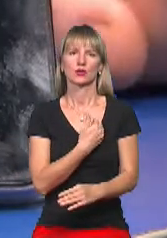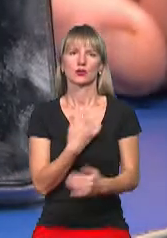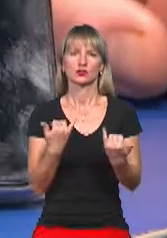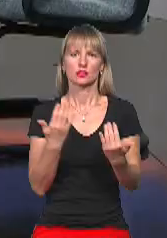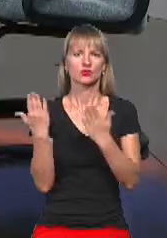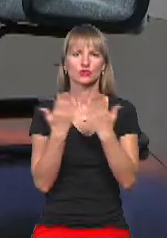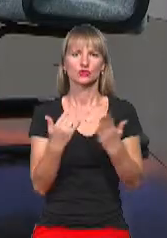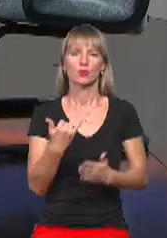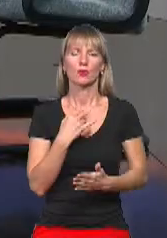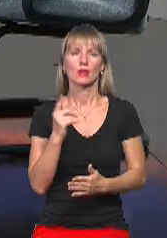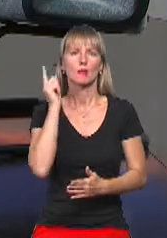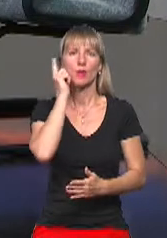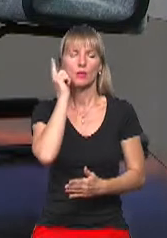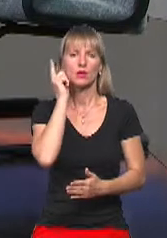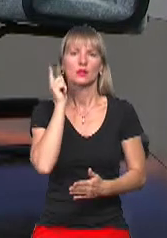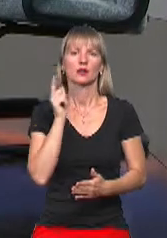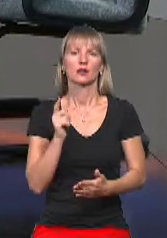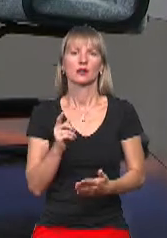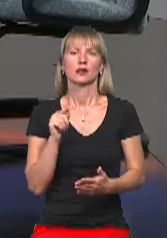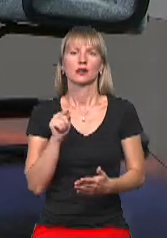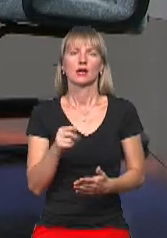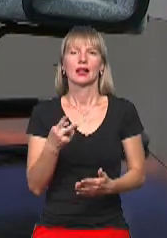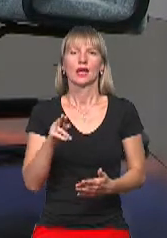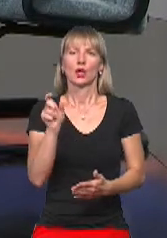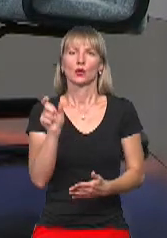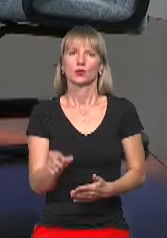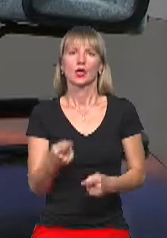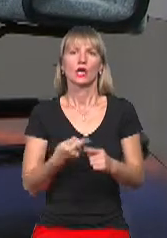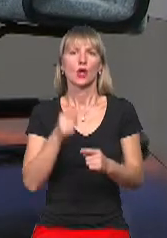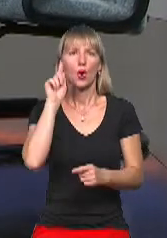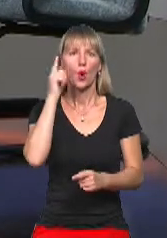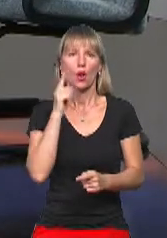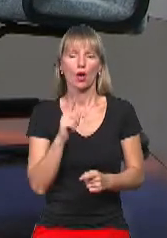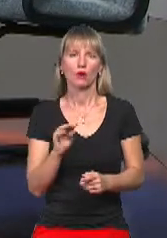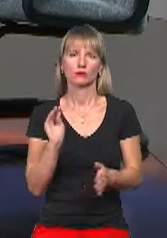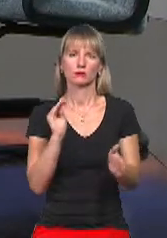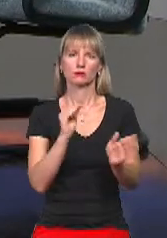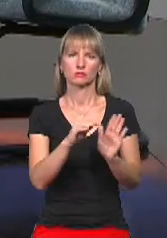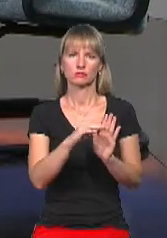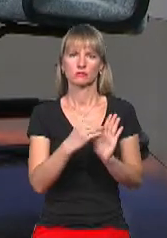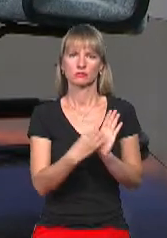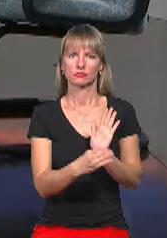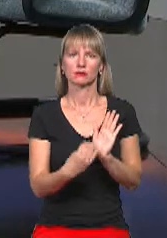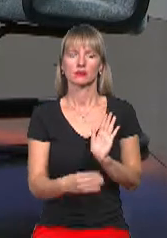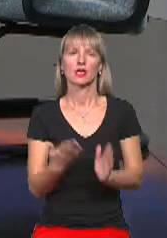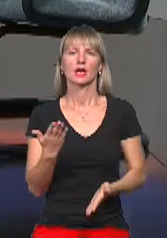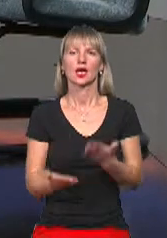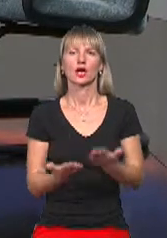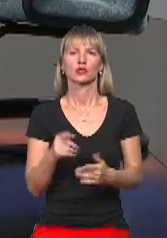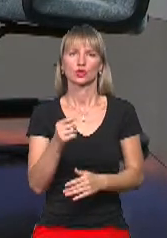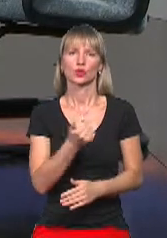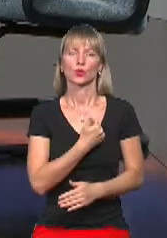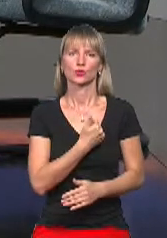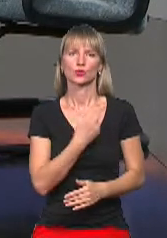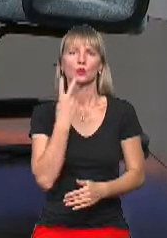зачитати, в мене на мобільному телефоні, тобто для людини це кольором позначається, і якщо ти